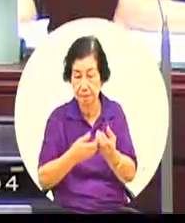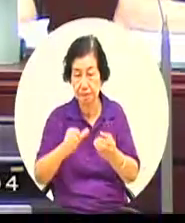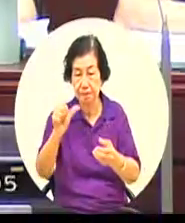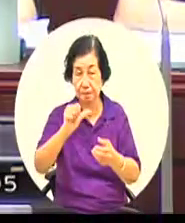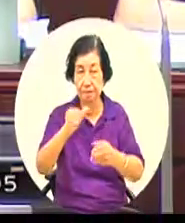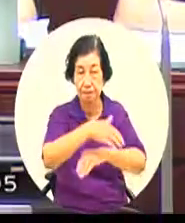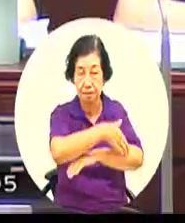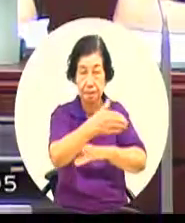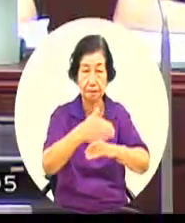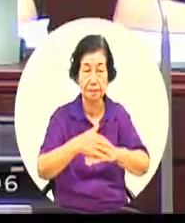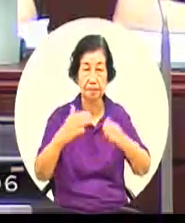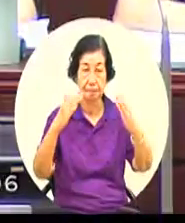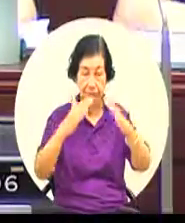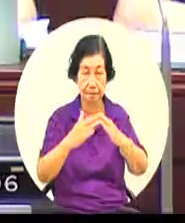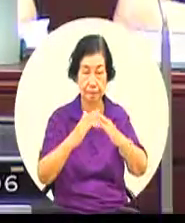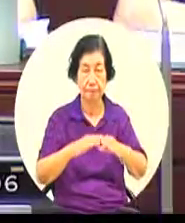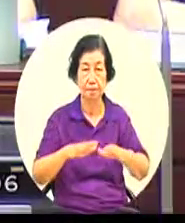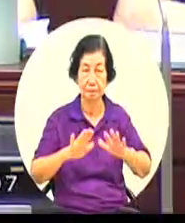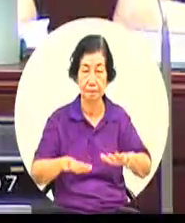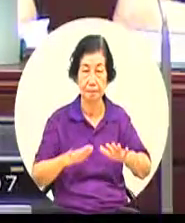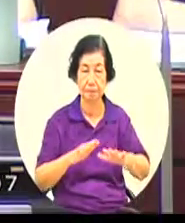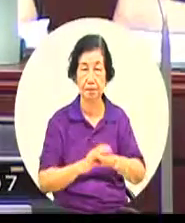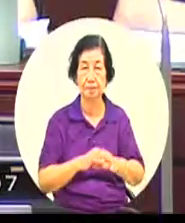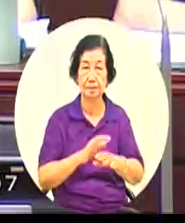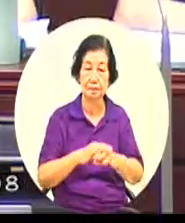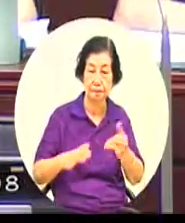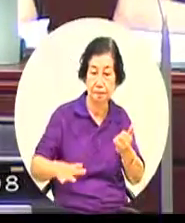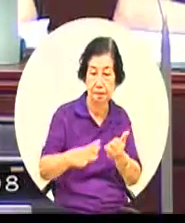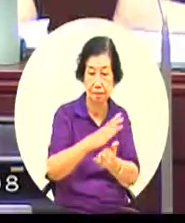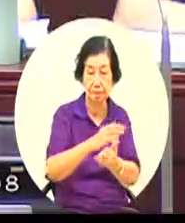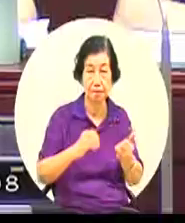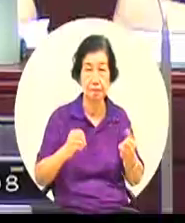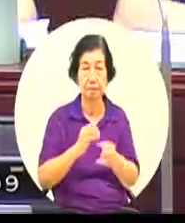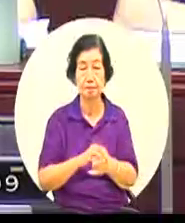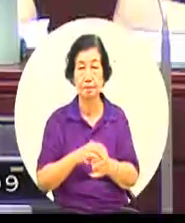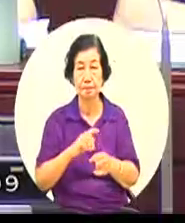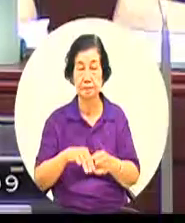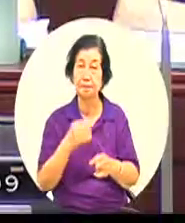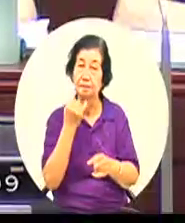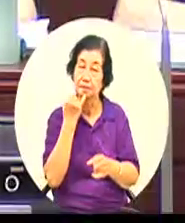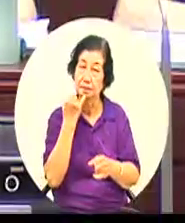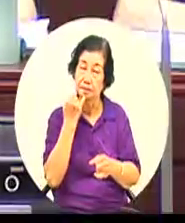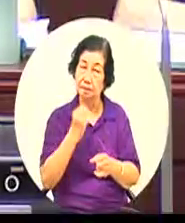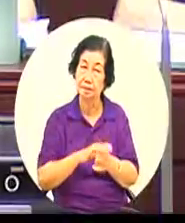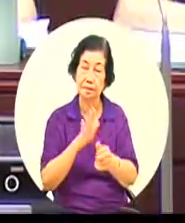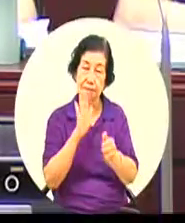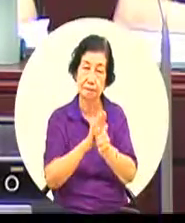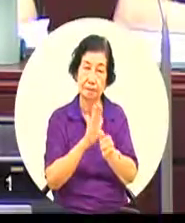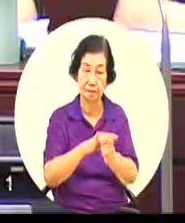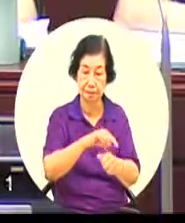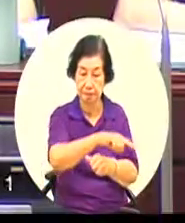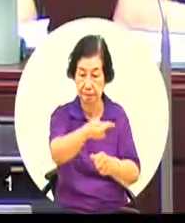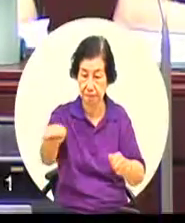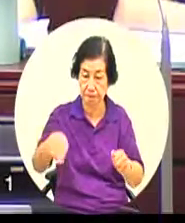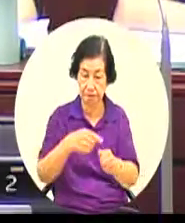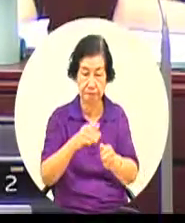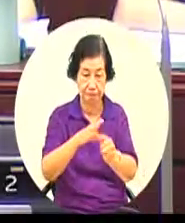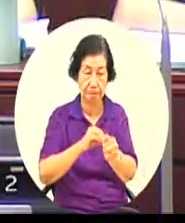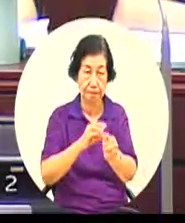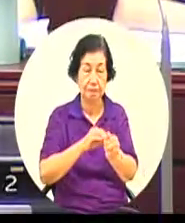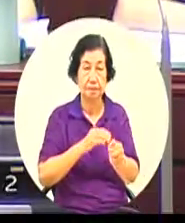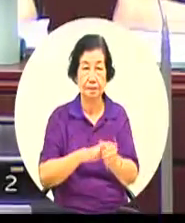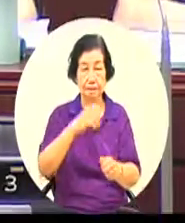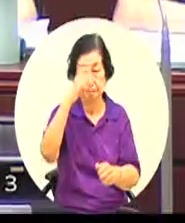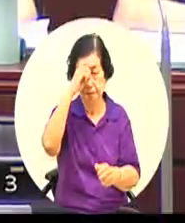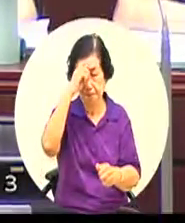全国之力做一个最好的一个教育云呢？大家都可以在上面做学习啊，这是我们希望教育部能够快